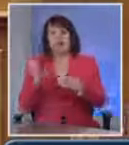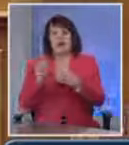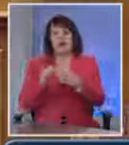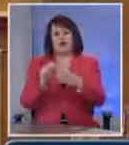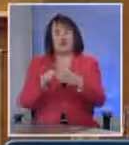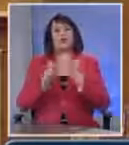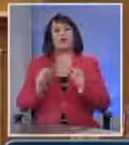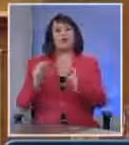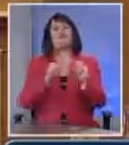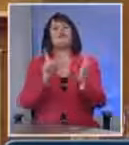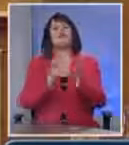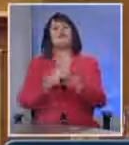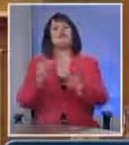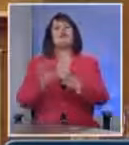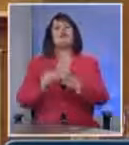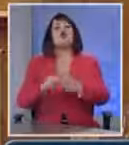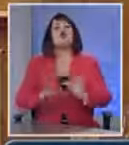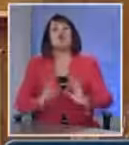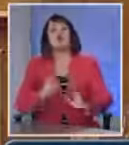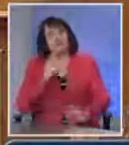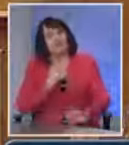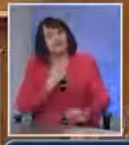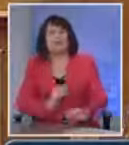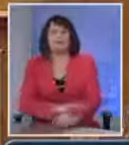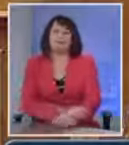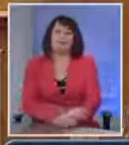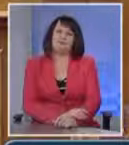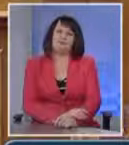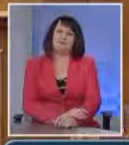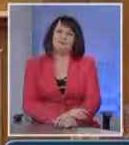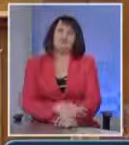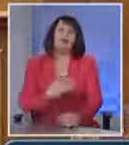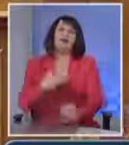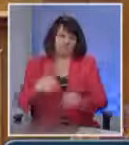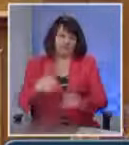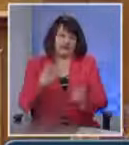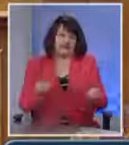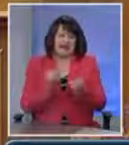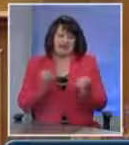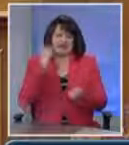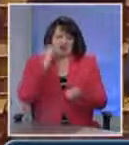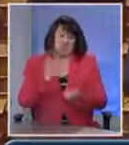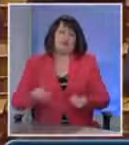θα συζητήσουμε τον εκλογικό νόμο. Τη συνέχεια την ξέρετε.